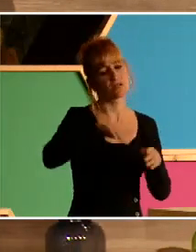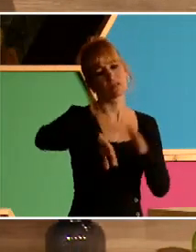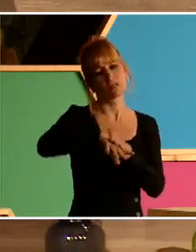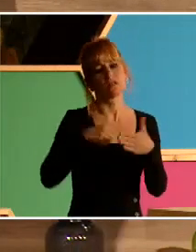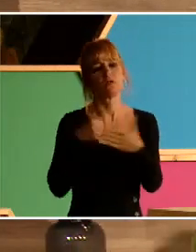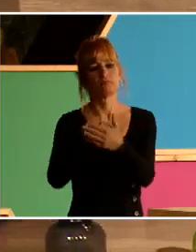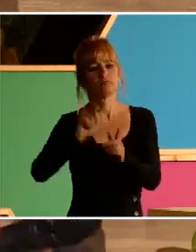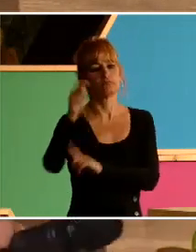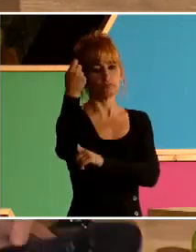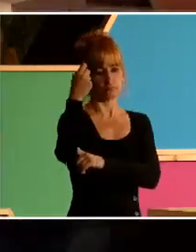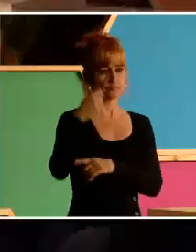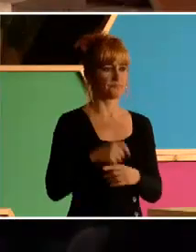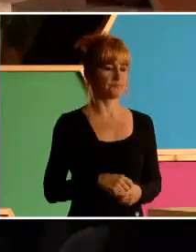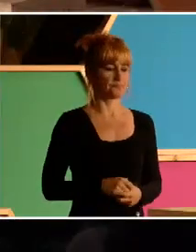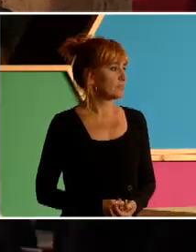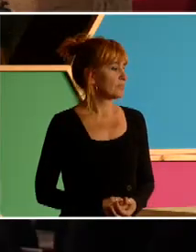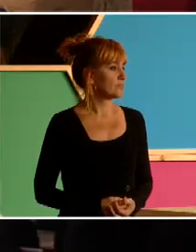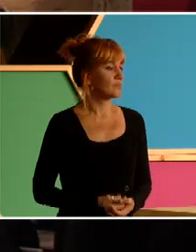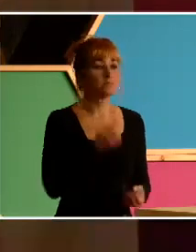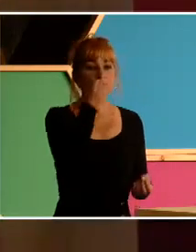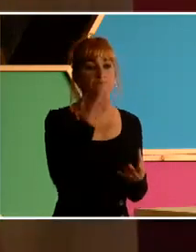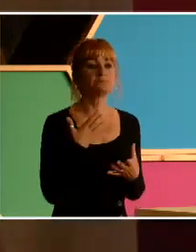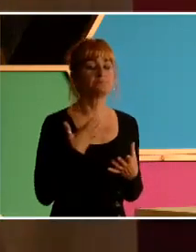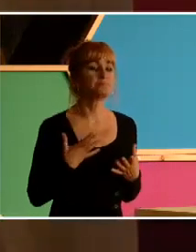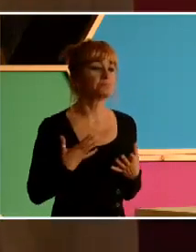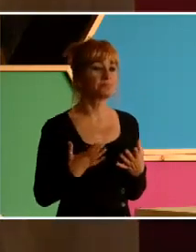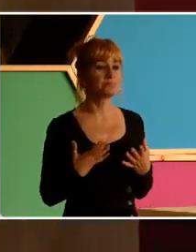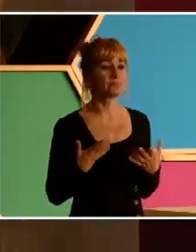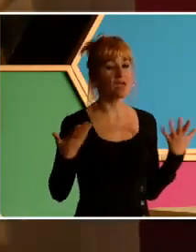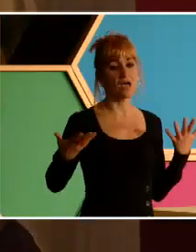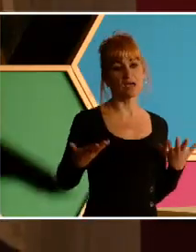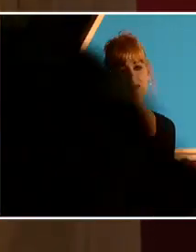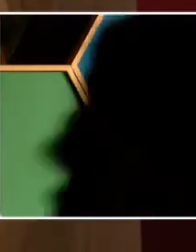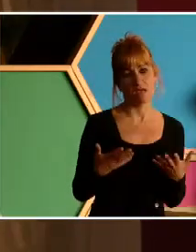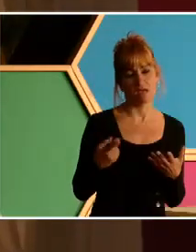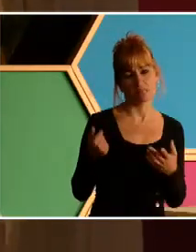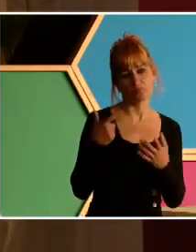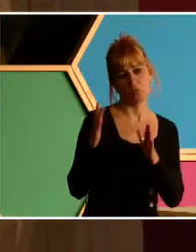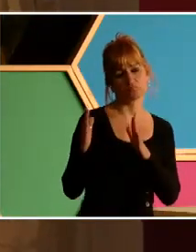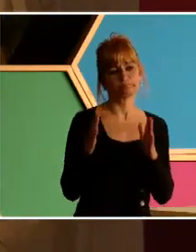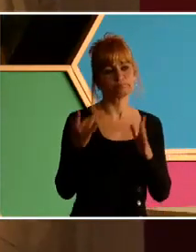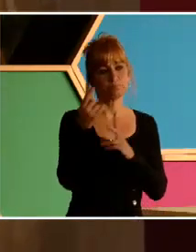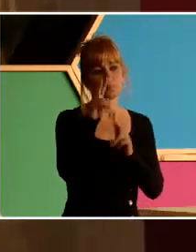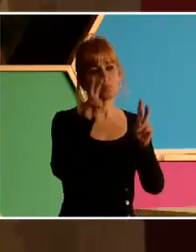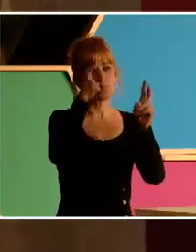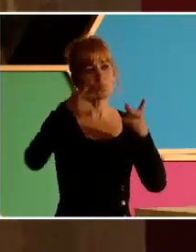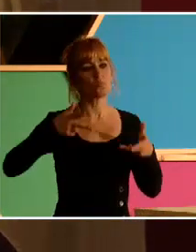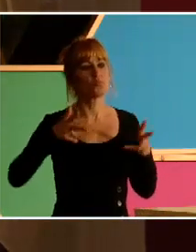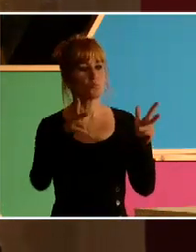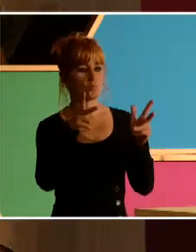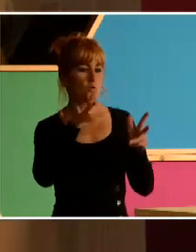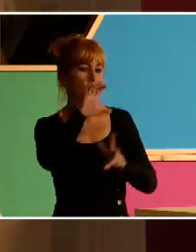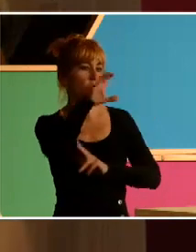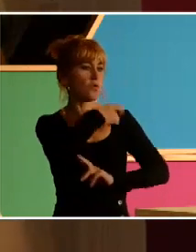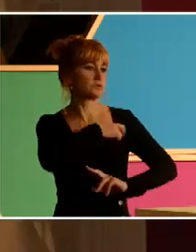Moltes gràcies. Bé, doncs ara, i passant a aquesta part com més de llibertats i de l'estat espanyol que comentàvem